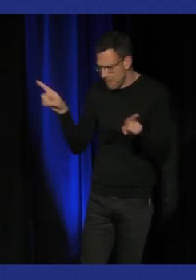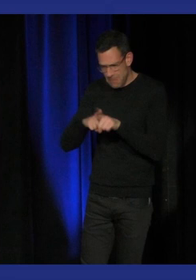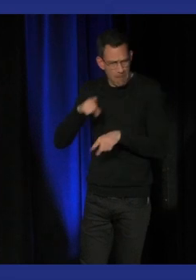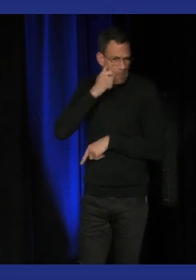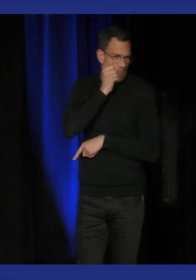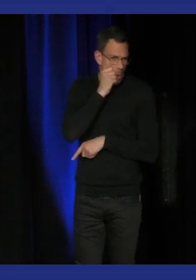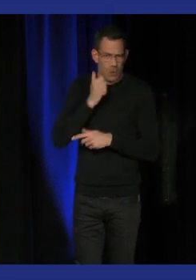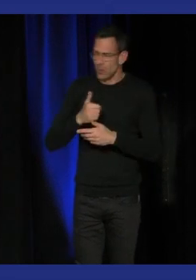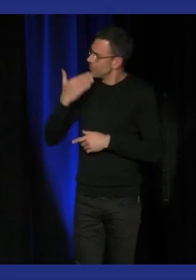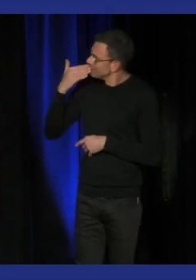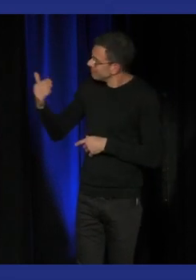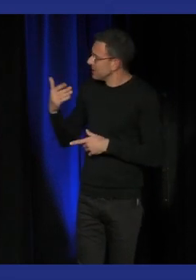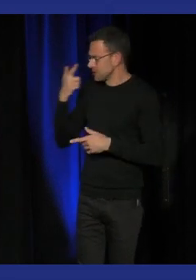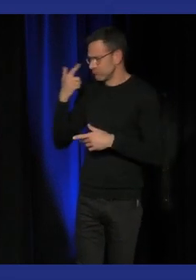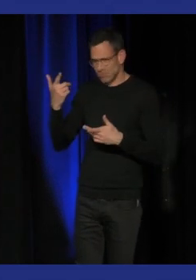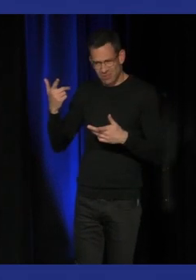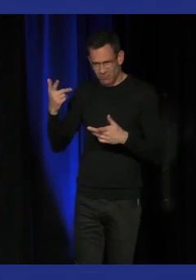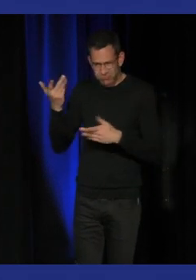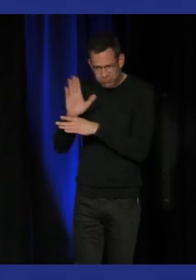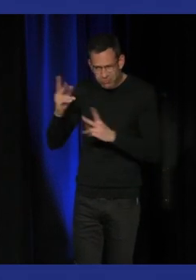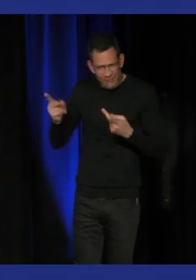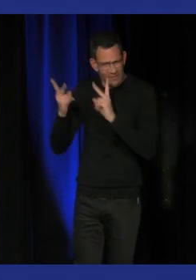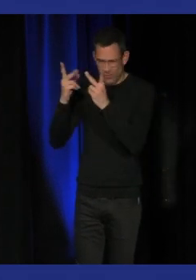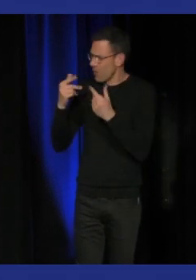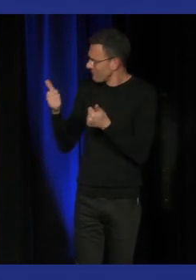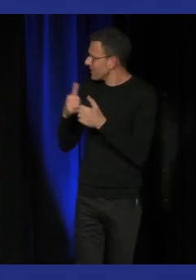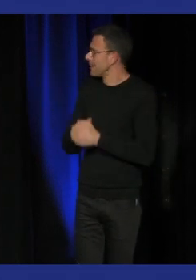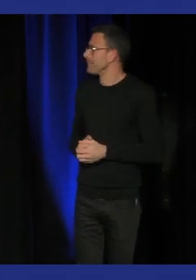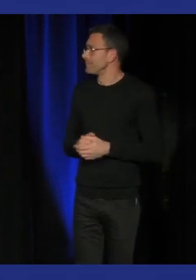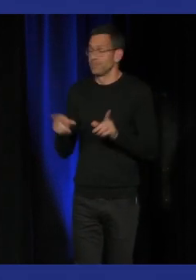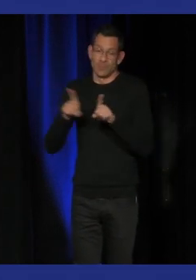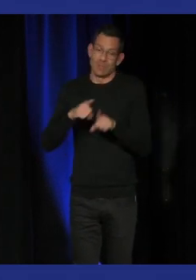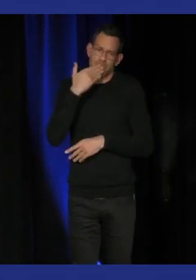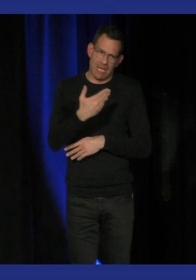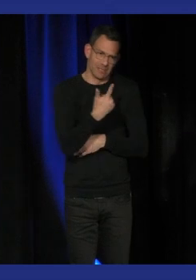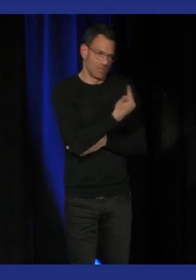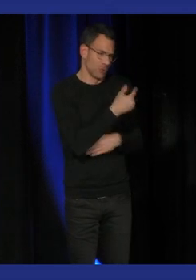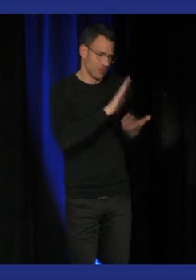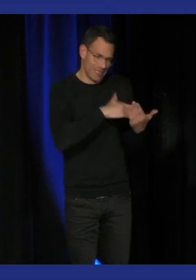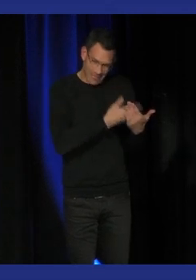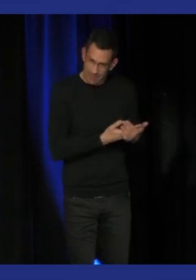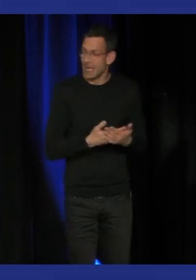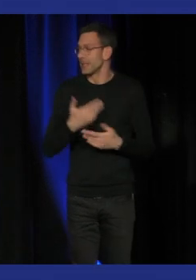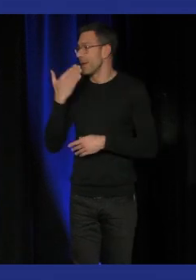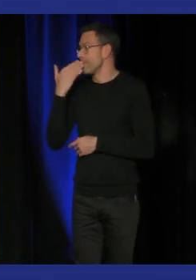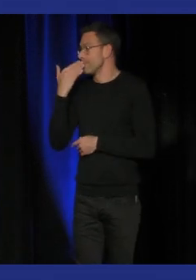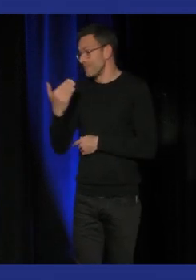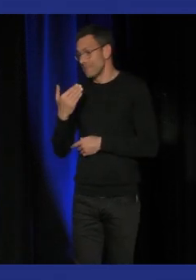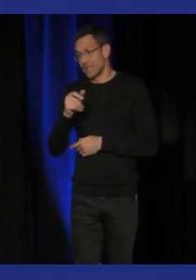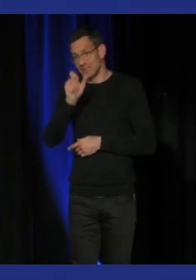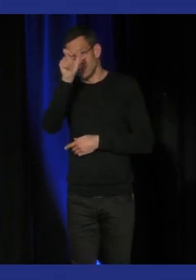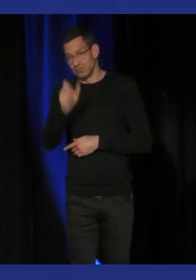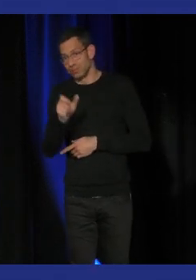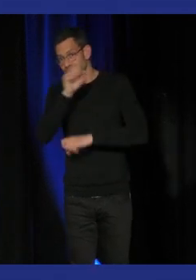était vraiment sur scène. Donc c'était très vivant, c'était vraiment chouette. Je voudrais remercier les interprètes, remercier la personne qui s'occupe